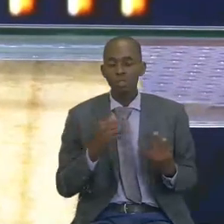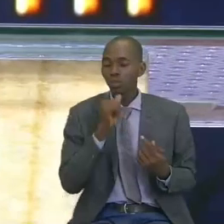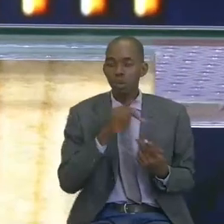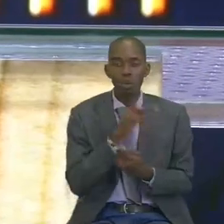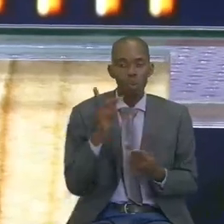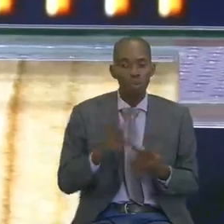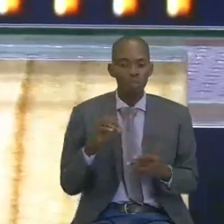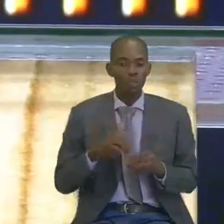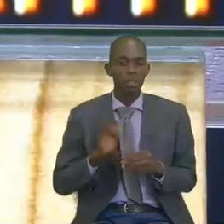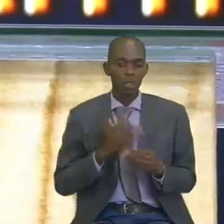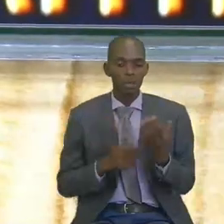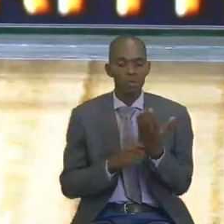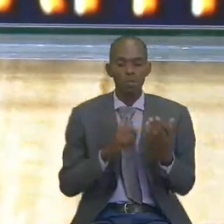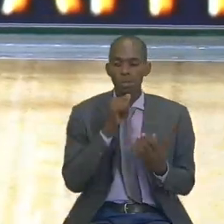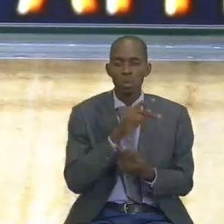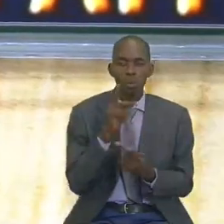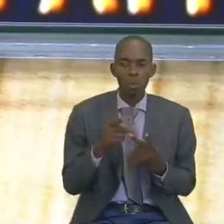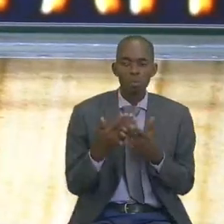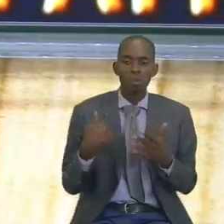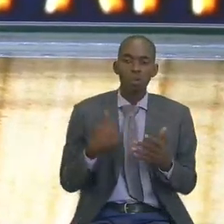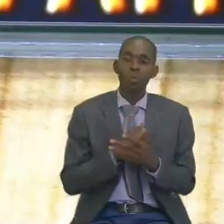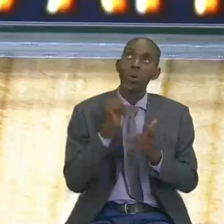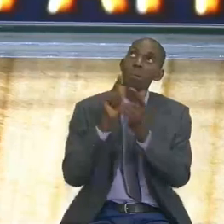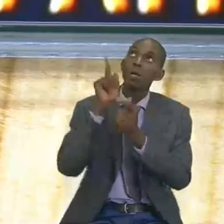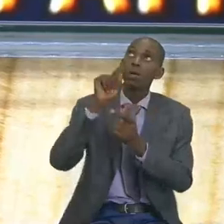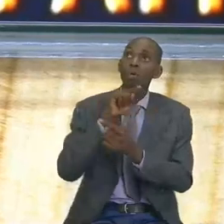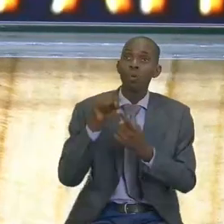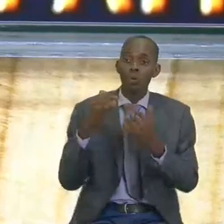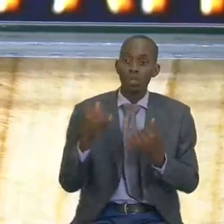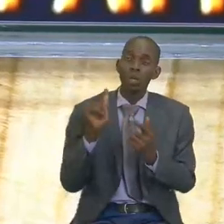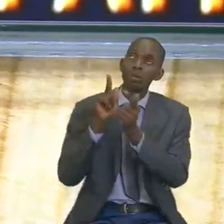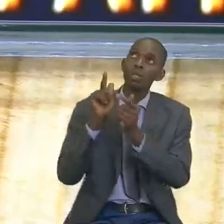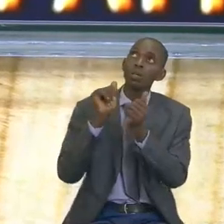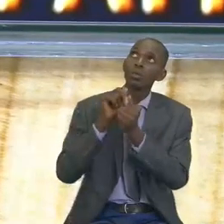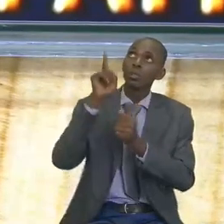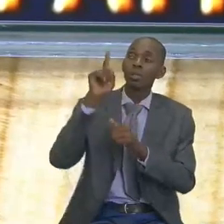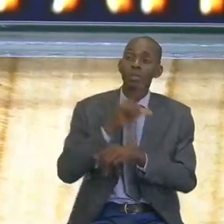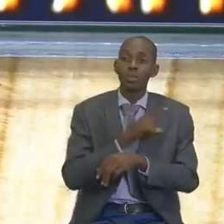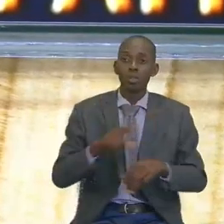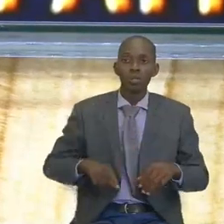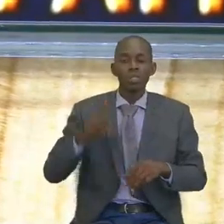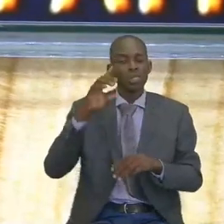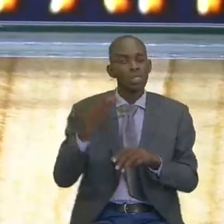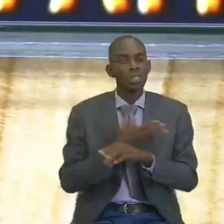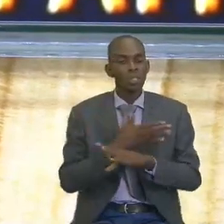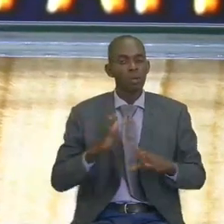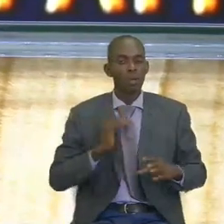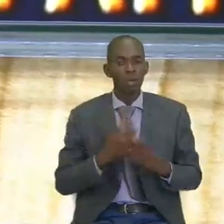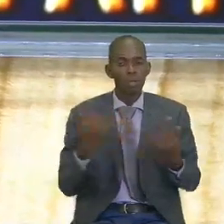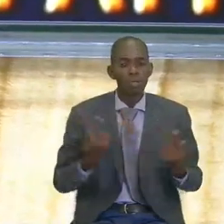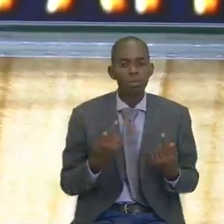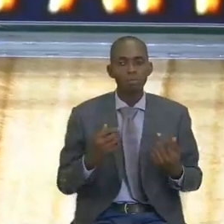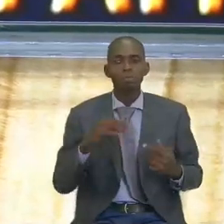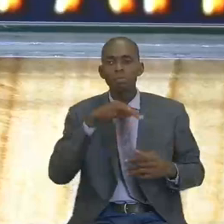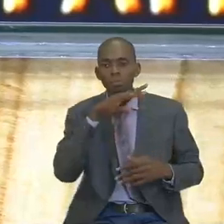sommes imparfaits dans nos iniquités, et quand on rencontre le Seigneur dans la repentance et avec la foi, il ôte nos